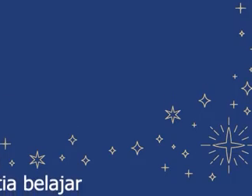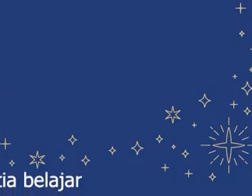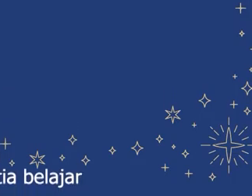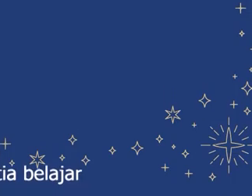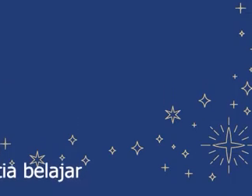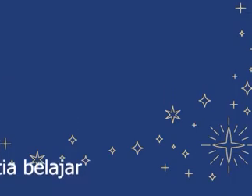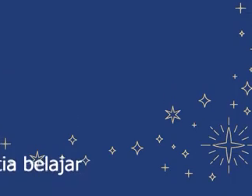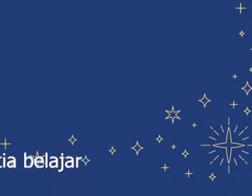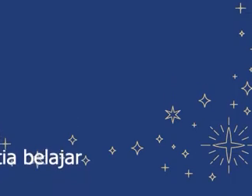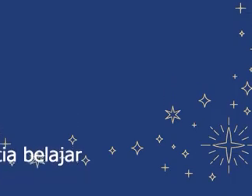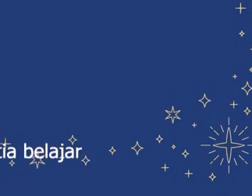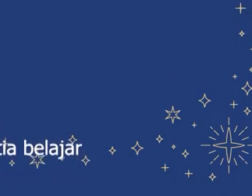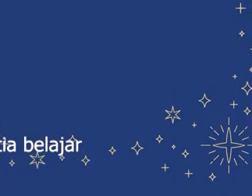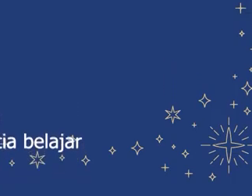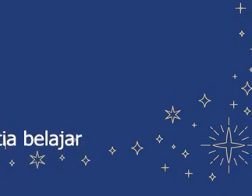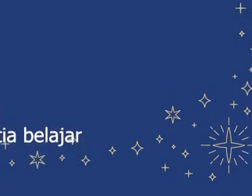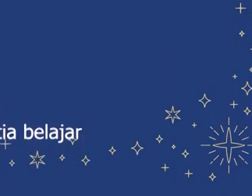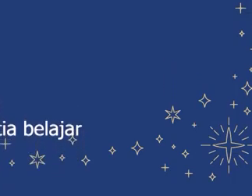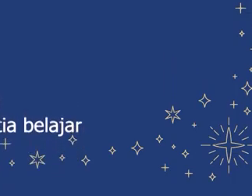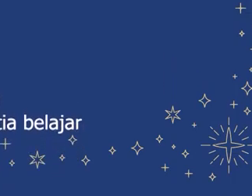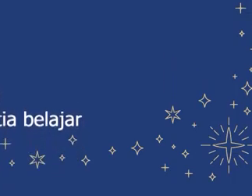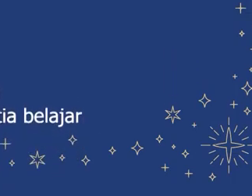Putra Bangsa Indonesia